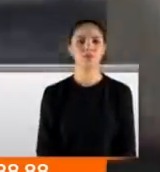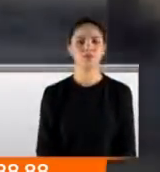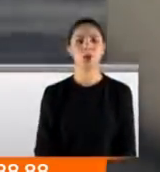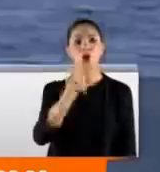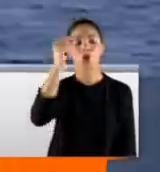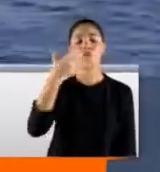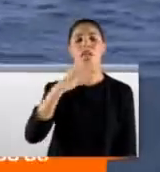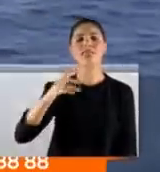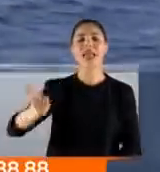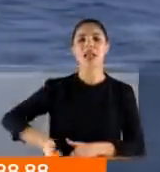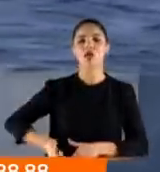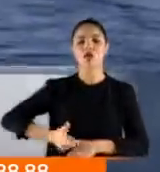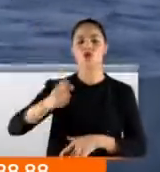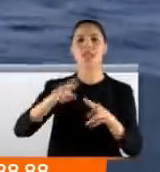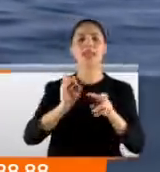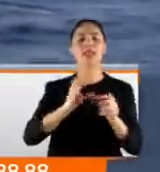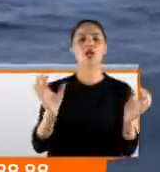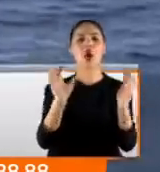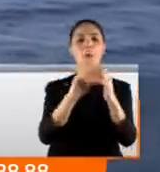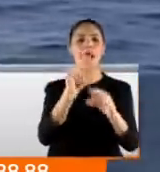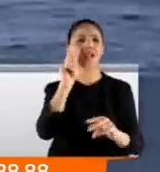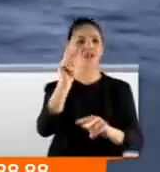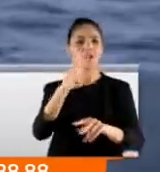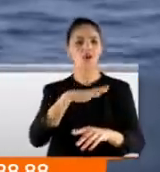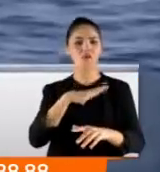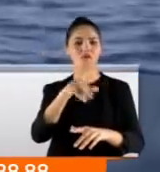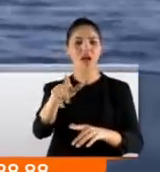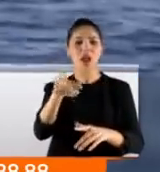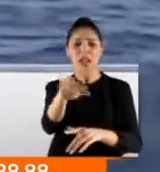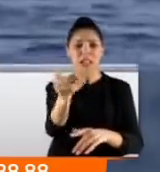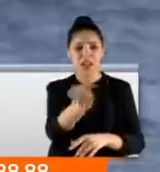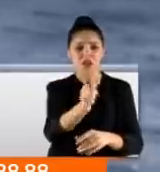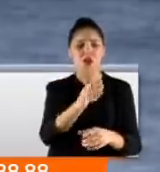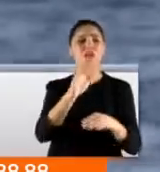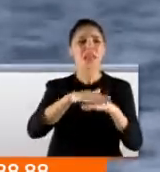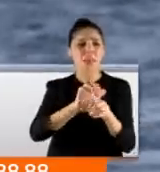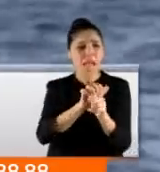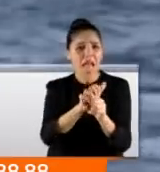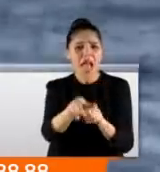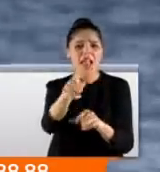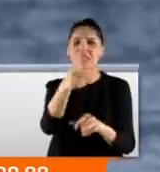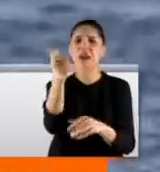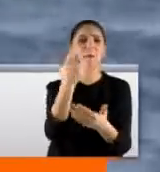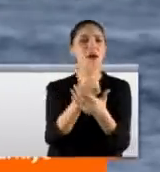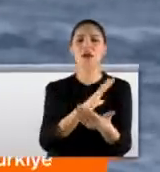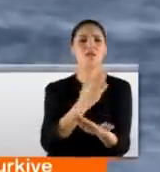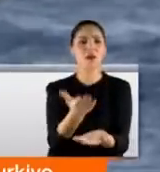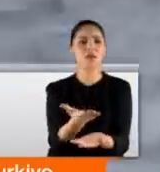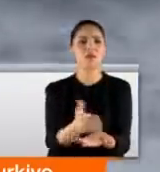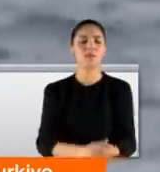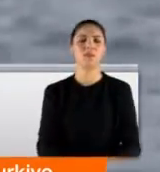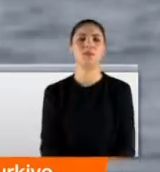Yunan sahil güvenliğinin NATO birliklerinin gözü önünde sığınmacılara yaptığı zulüm kameralara böyle yansıdı.